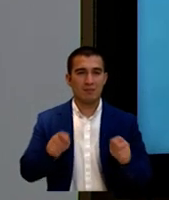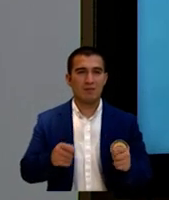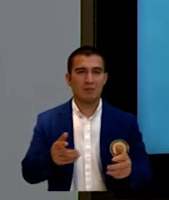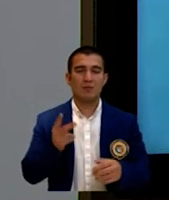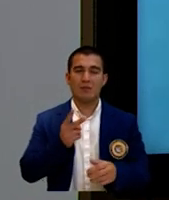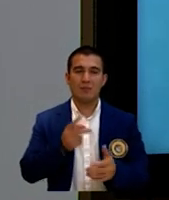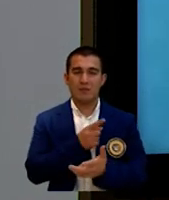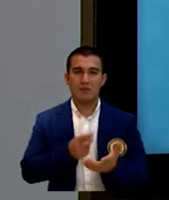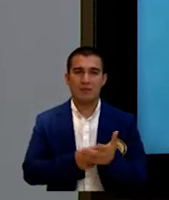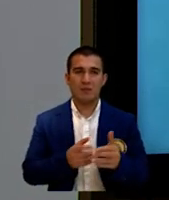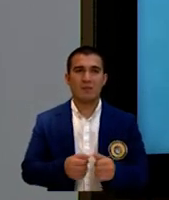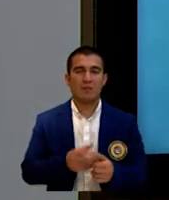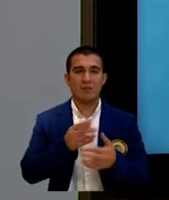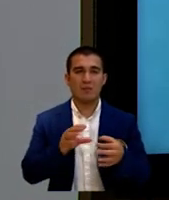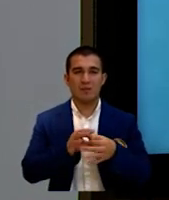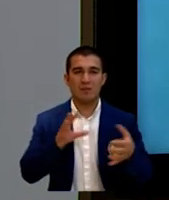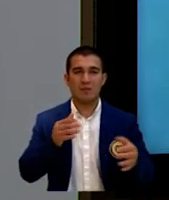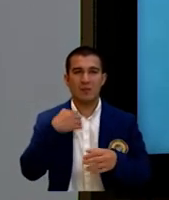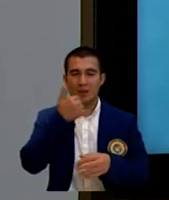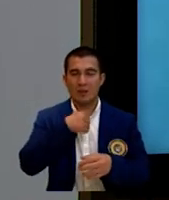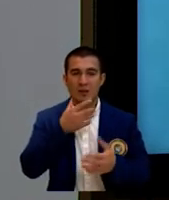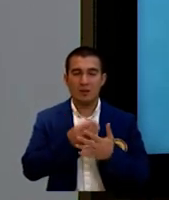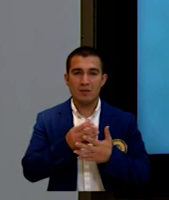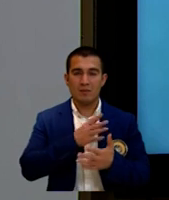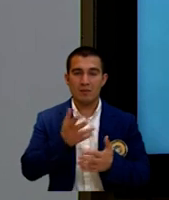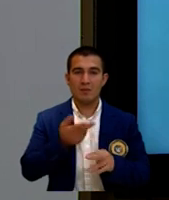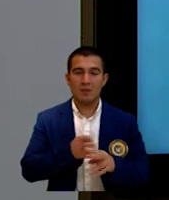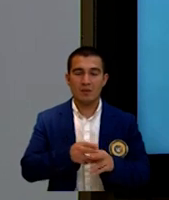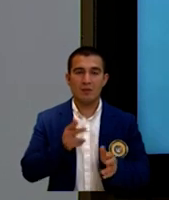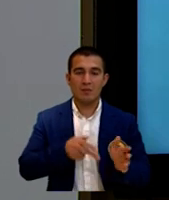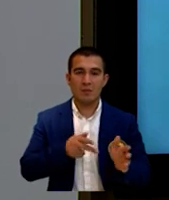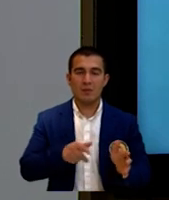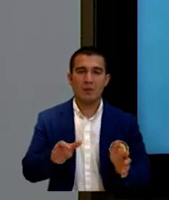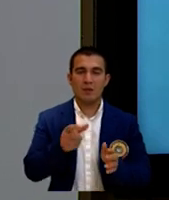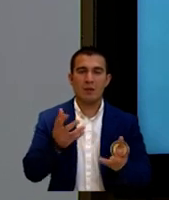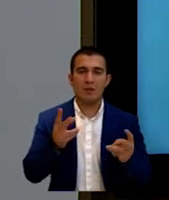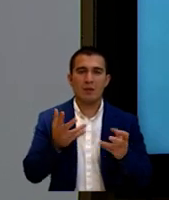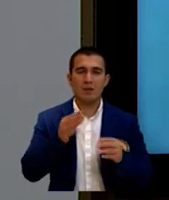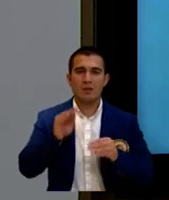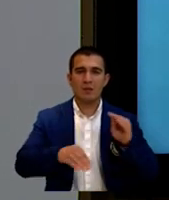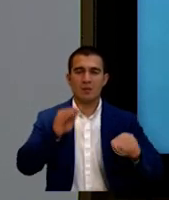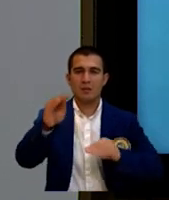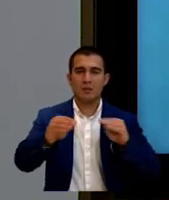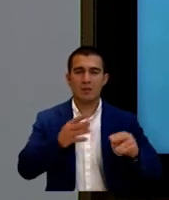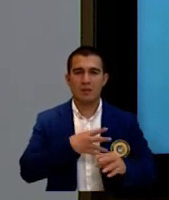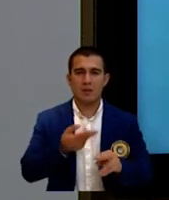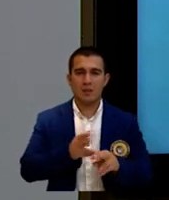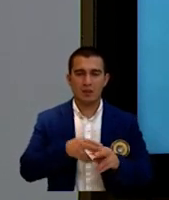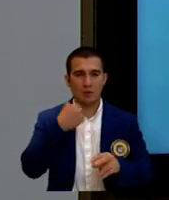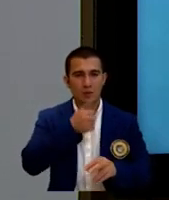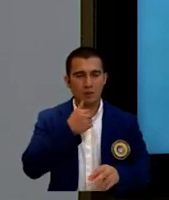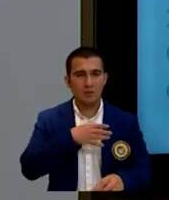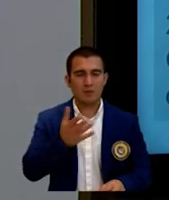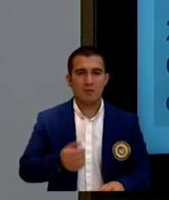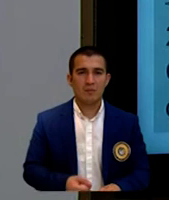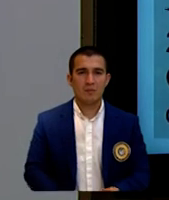Ikkinchi savol: Mustaqillik yillarida qanday temir yo'l bekatlari qurildi? Endi esa javob topishga